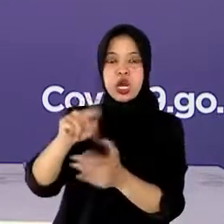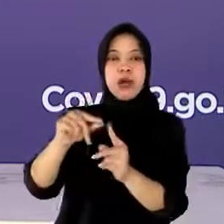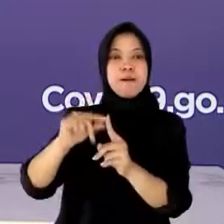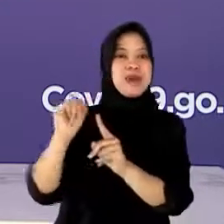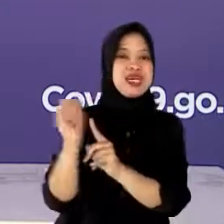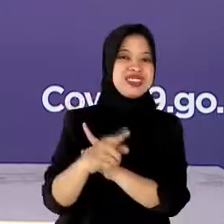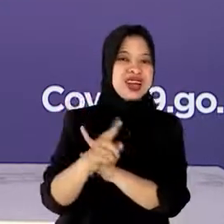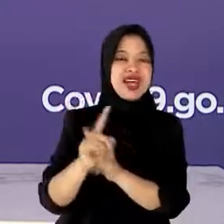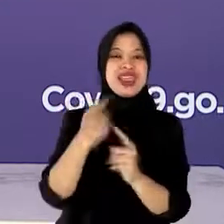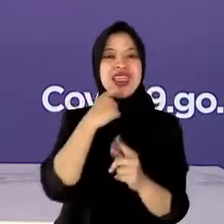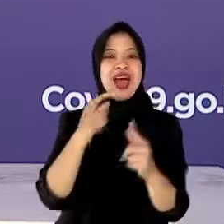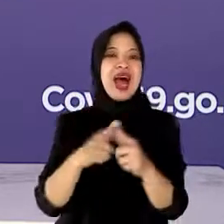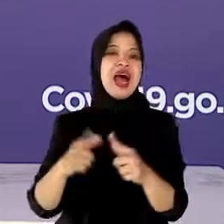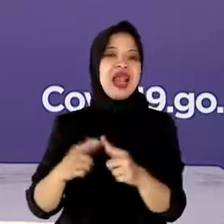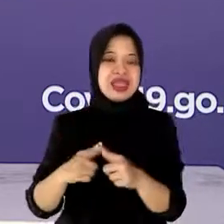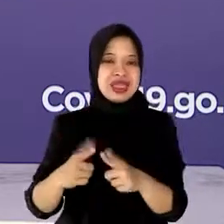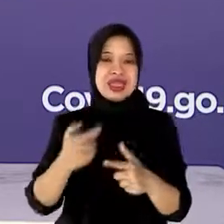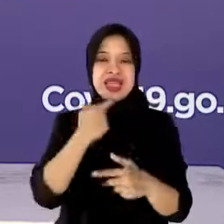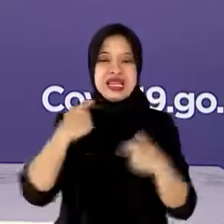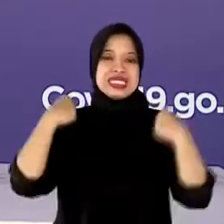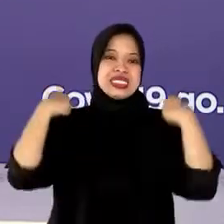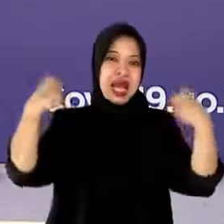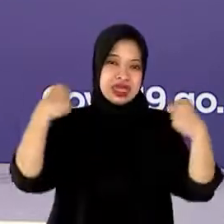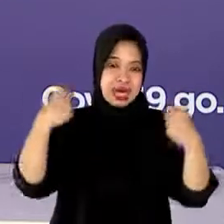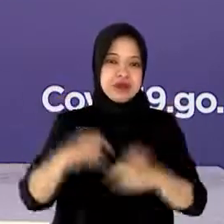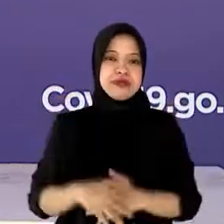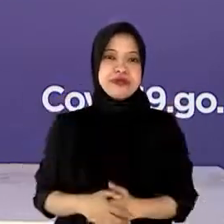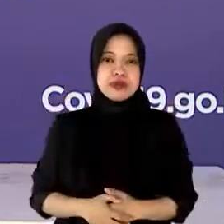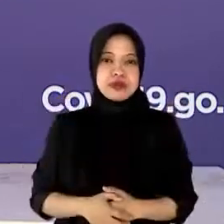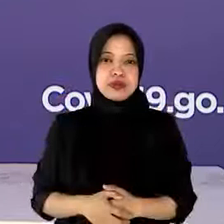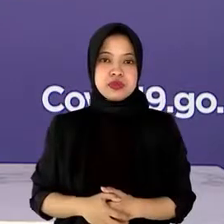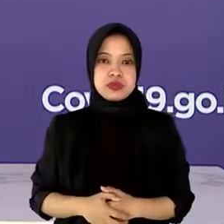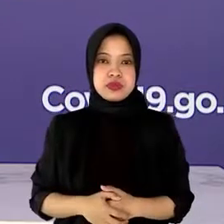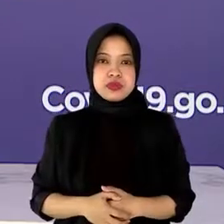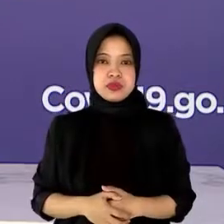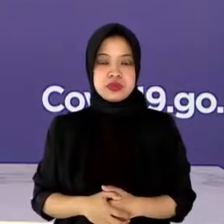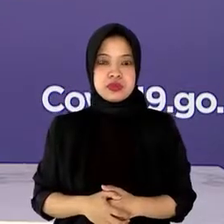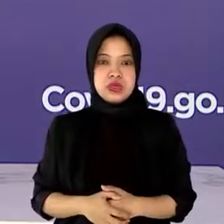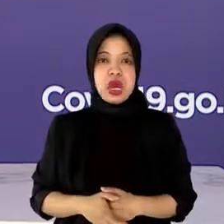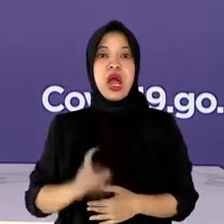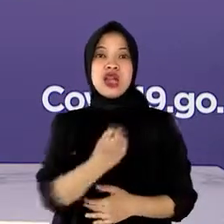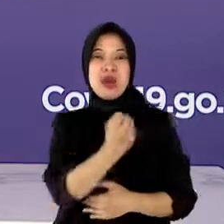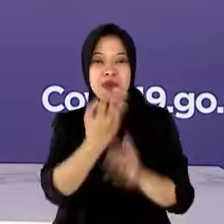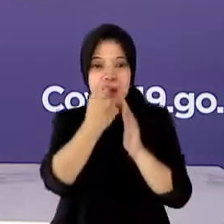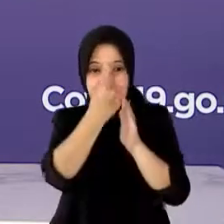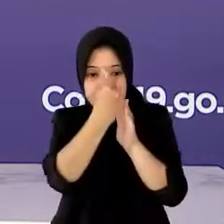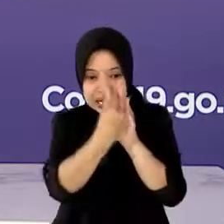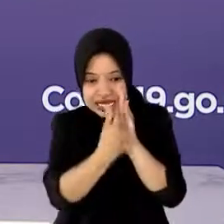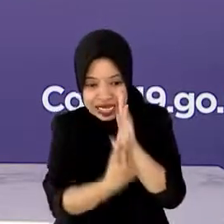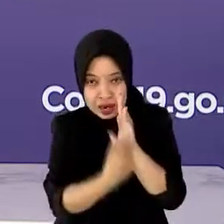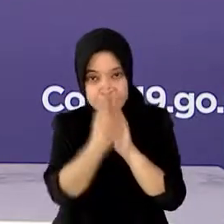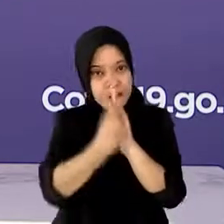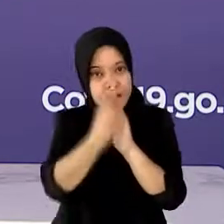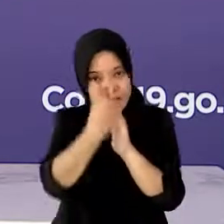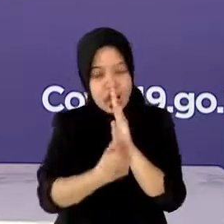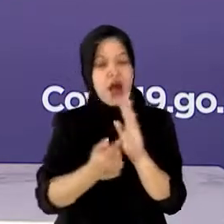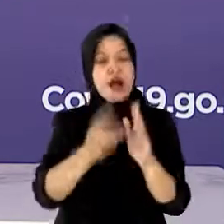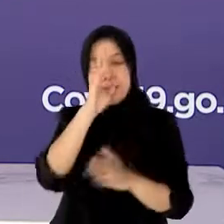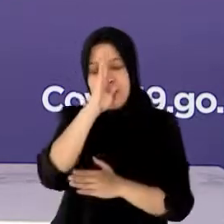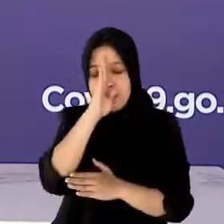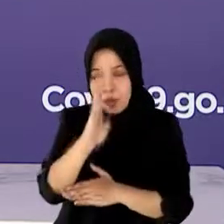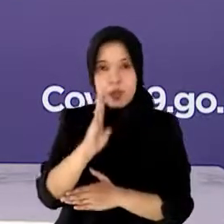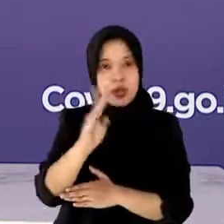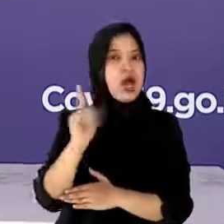pajak khusus terkait alat dan material kesehatan namun terlepas dari beberapa rincian biaya tersebut pemerintah berkomitmen